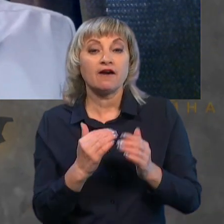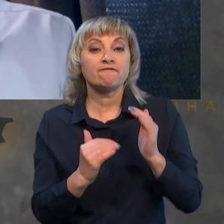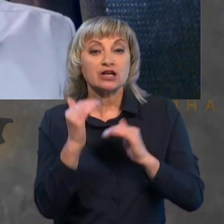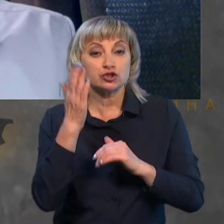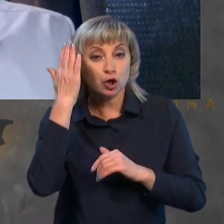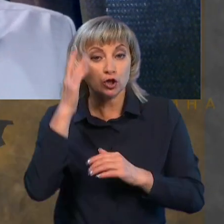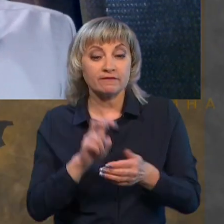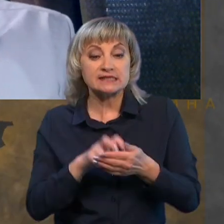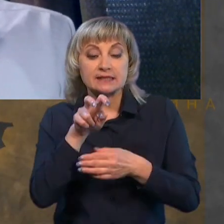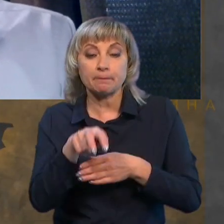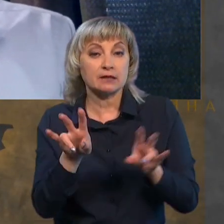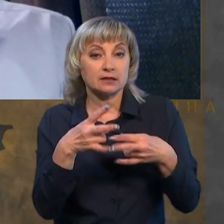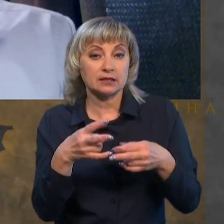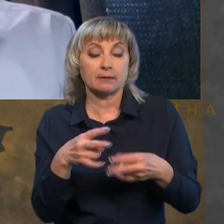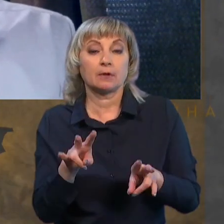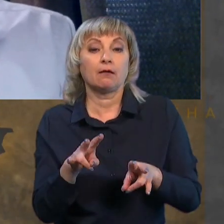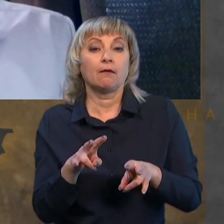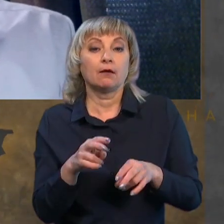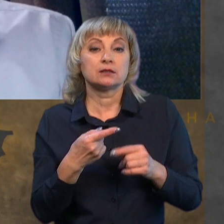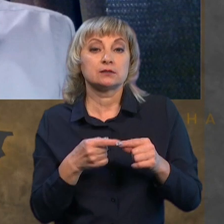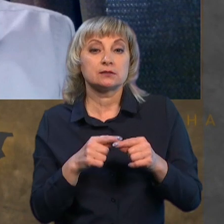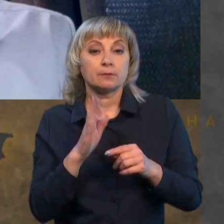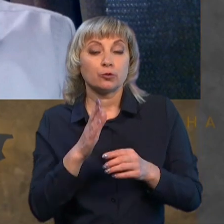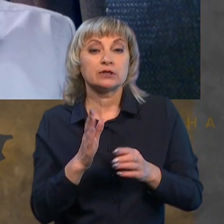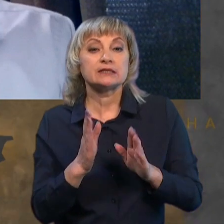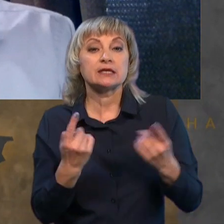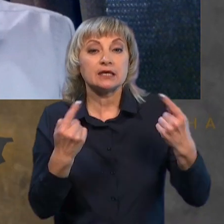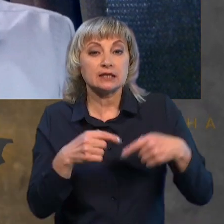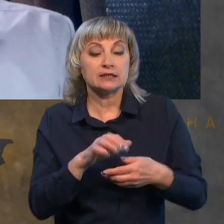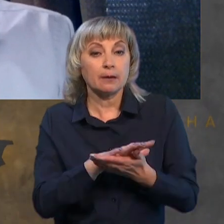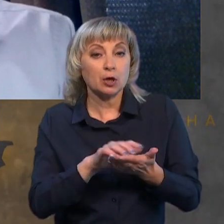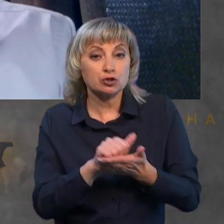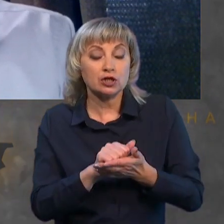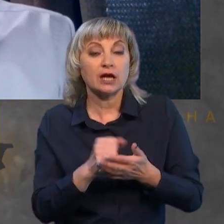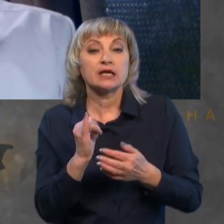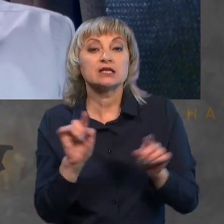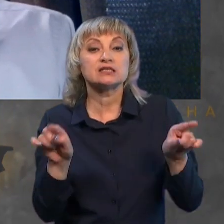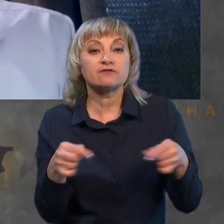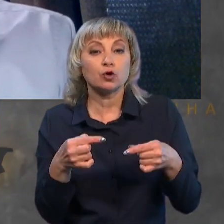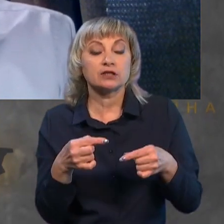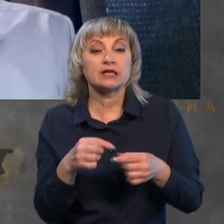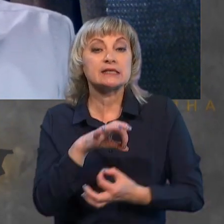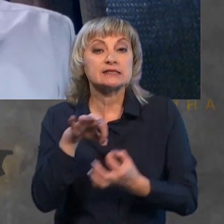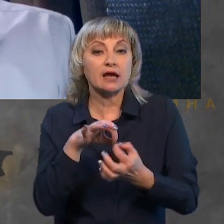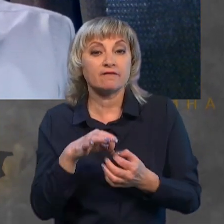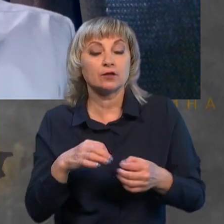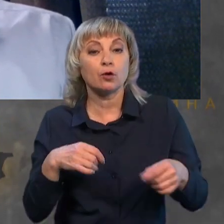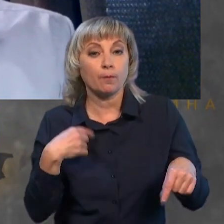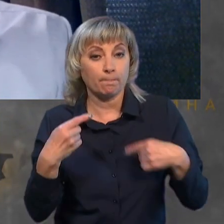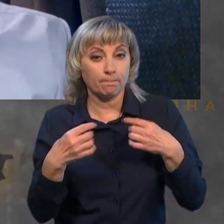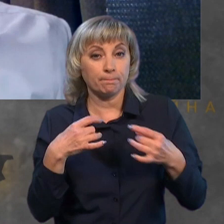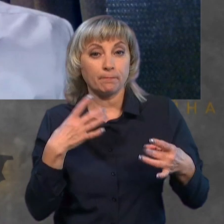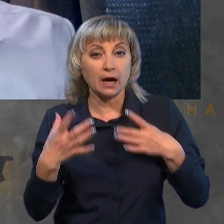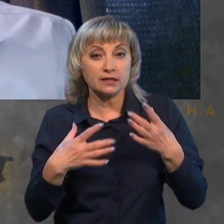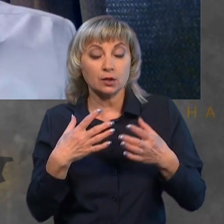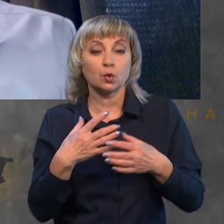треба і не варто, тому що це тільки буде деморалізувати, я вам скажу, і створювати зайву якби паніку, те, що ми бачили в минулому році. Тобто, знову ж